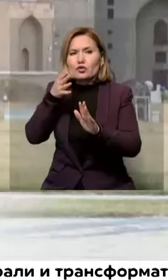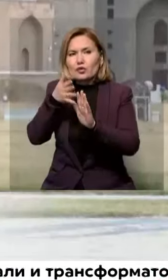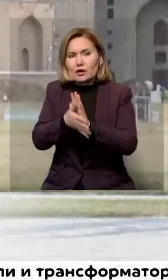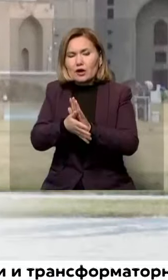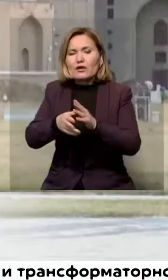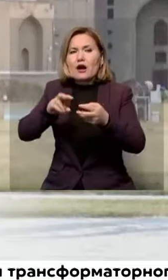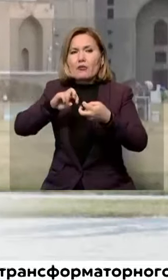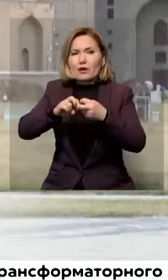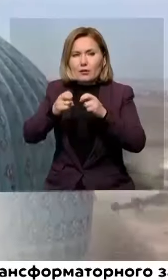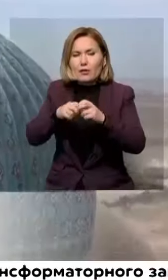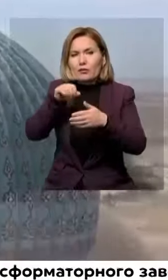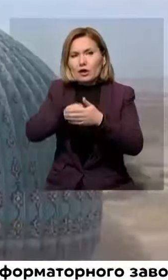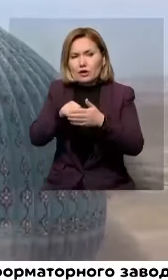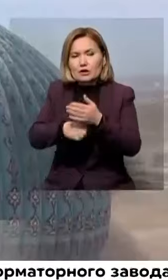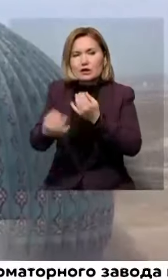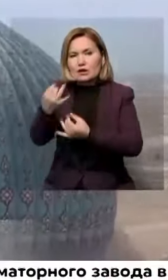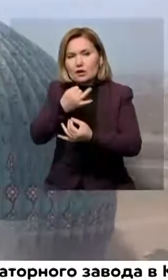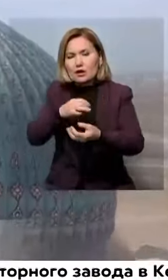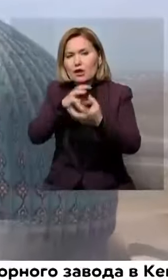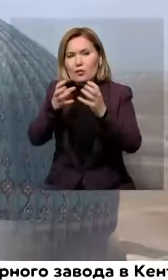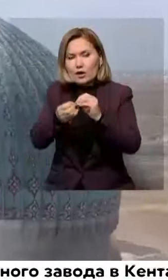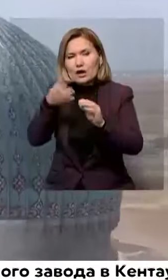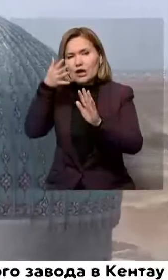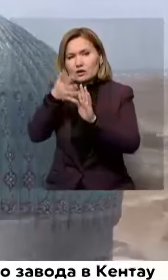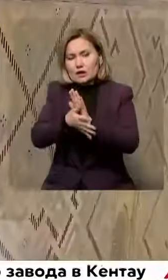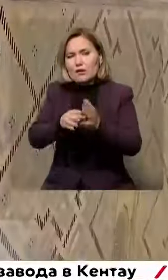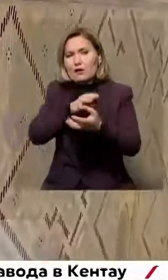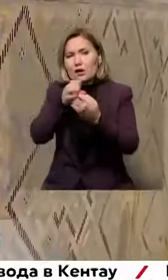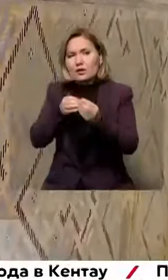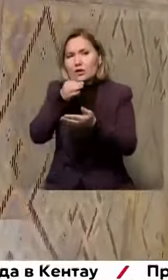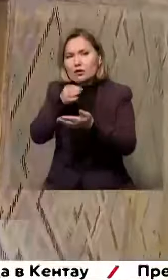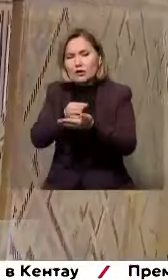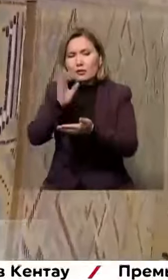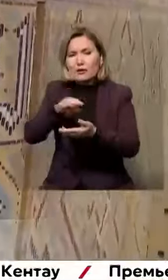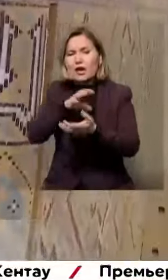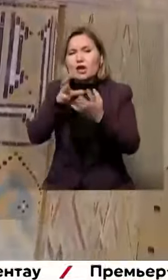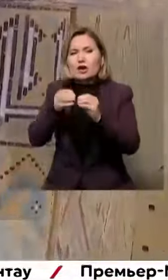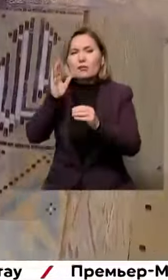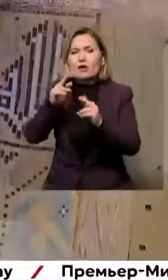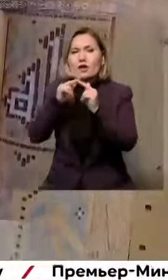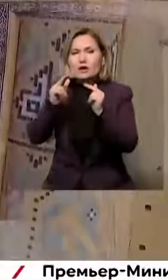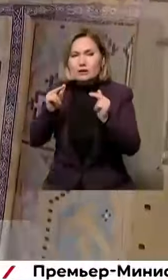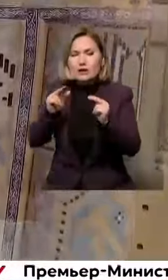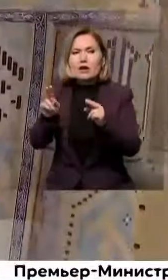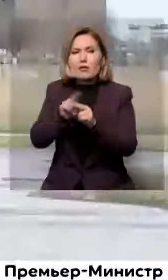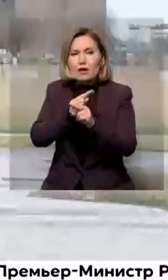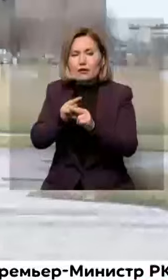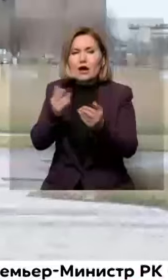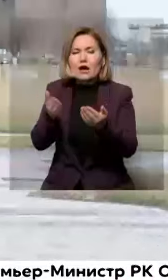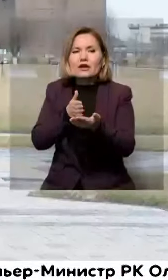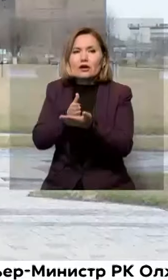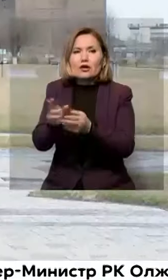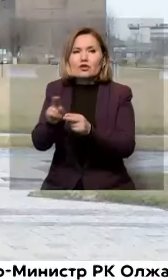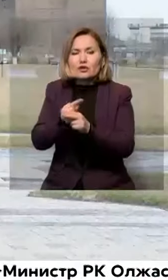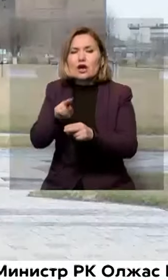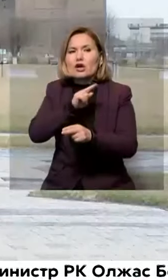да кешенді түрде ондаған бағыт бойынша зерттеліп, нәтижесі алынып, жалпы болашақта кесенеге қандай бағытта